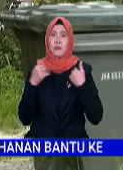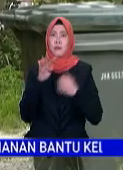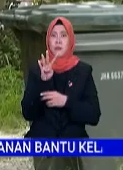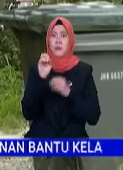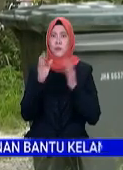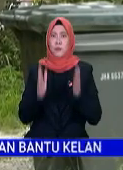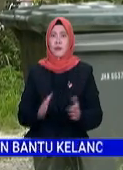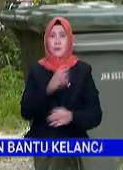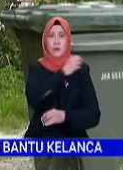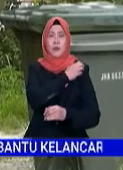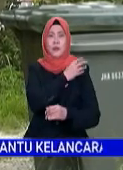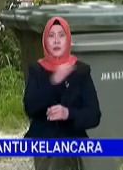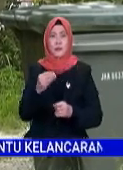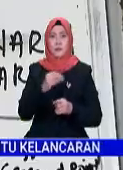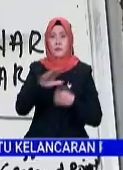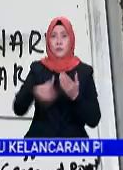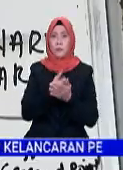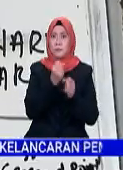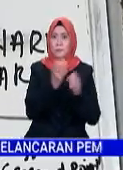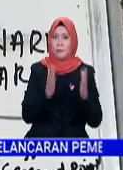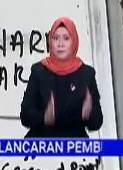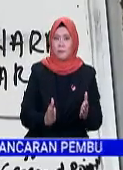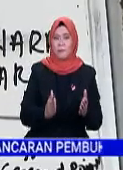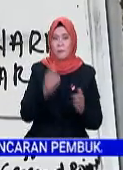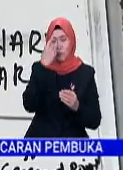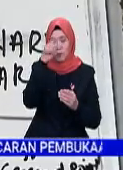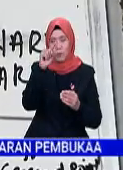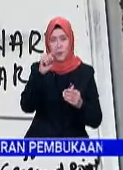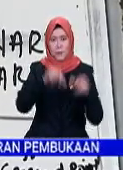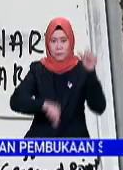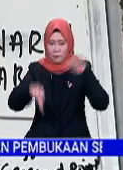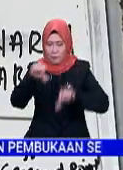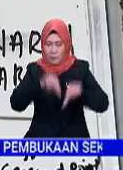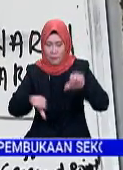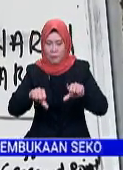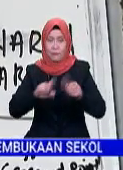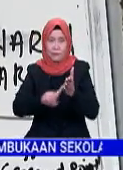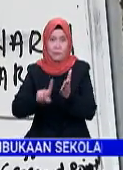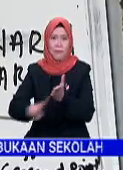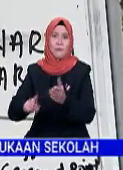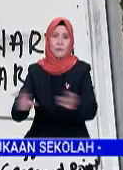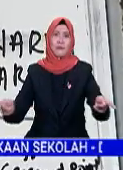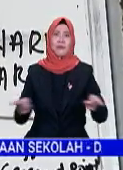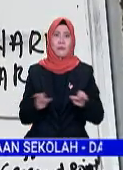anggota termasuk pasukan khas bahan kimia berbahaya hazmat di kawasan itu.